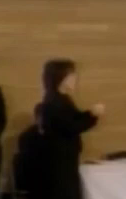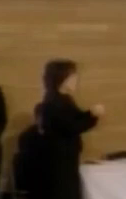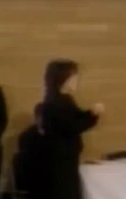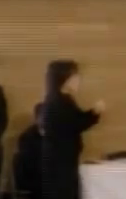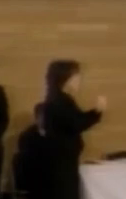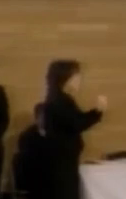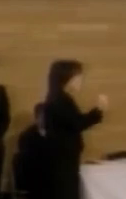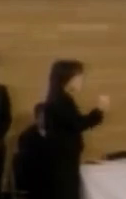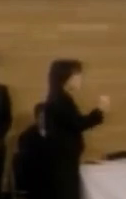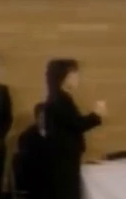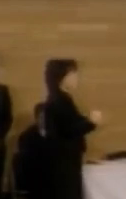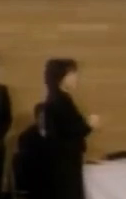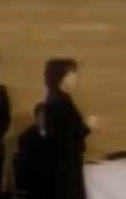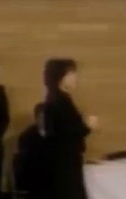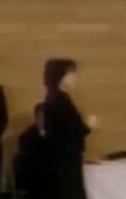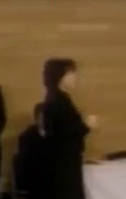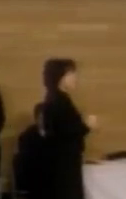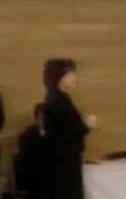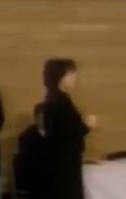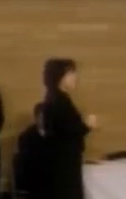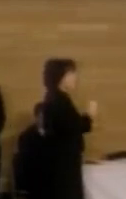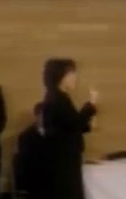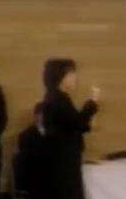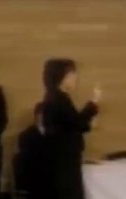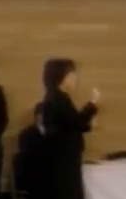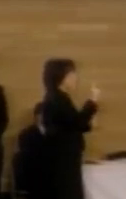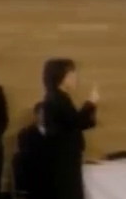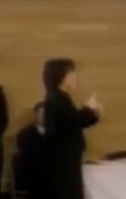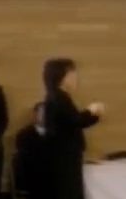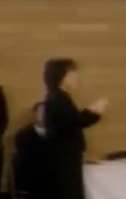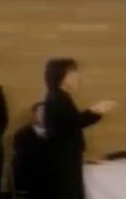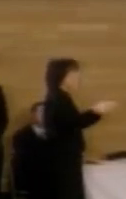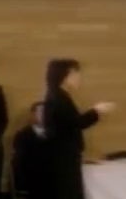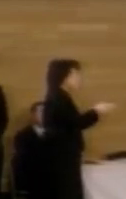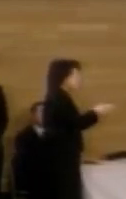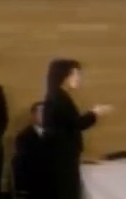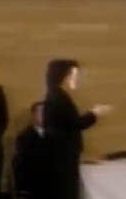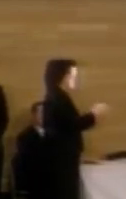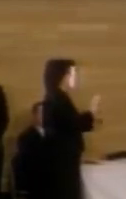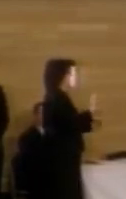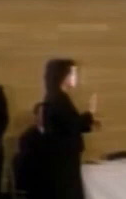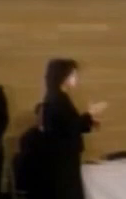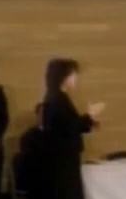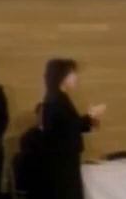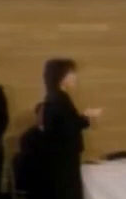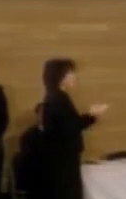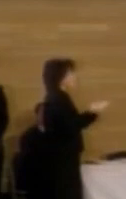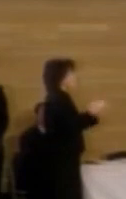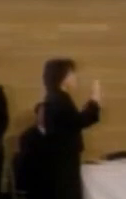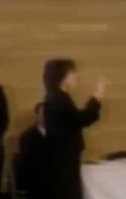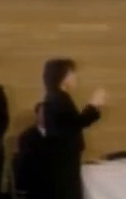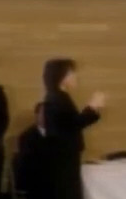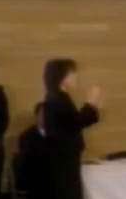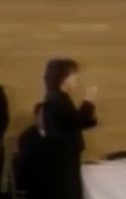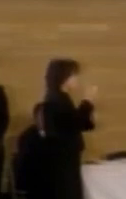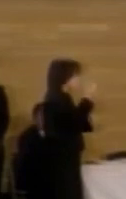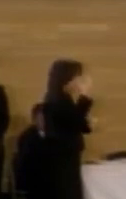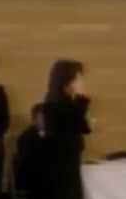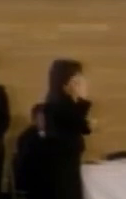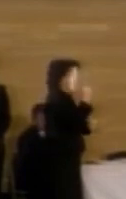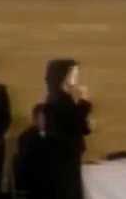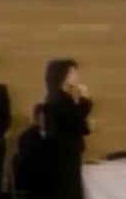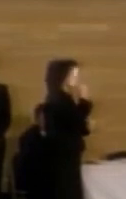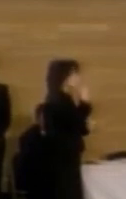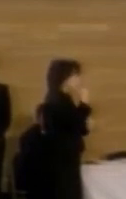し11年経った今でも震災を忘れることはできません。